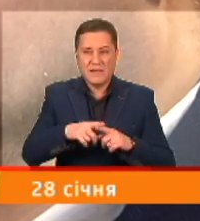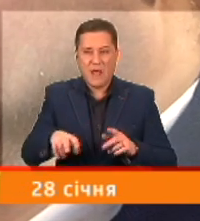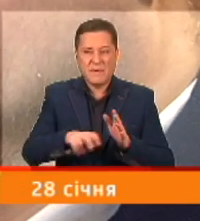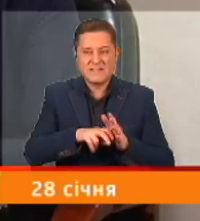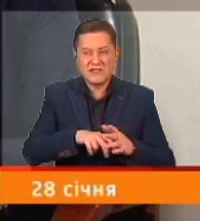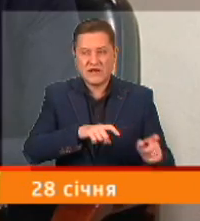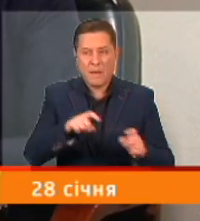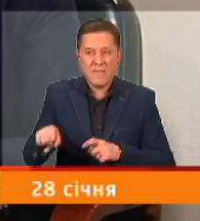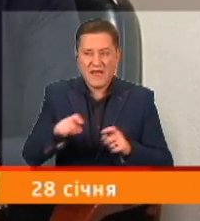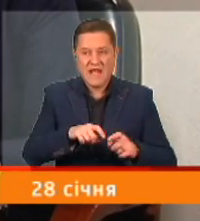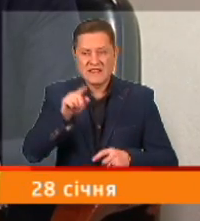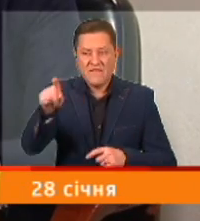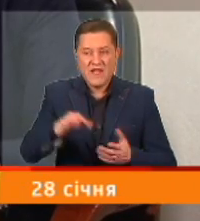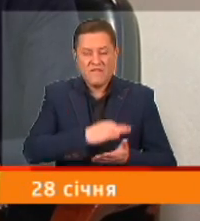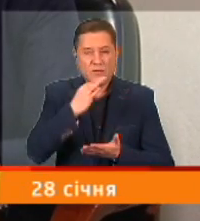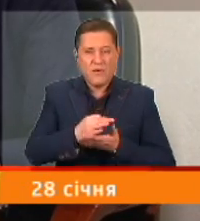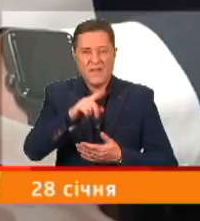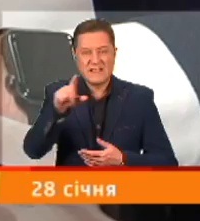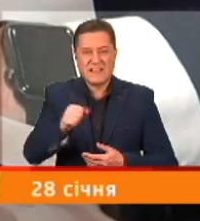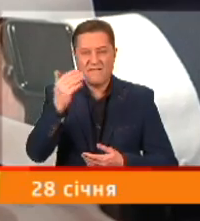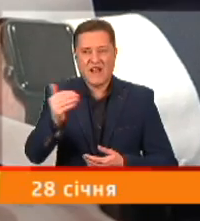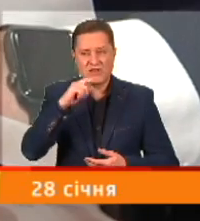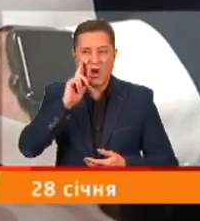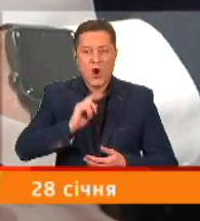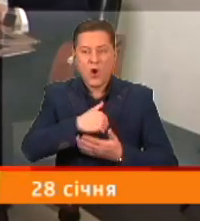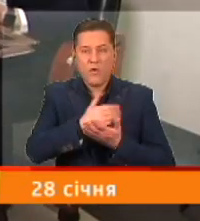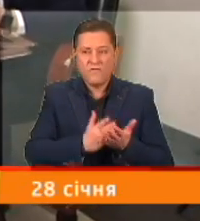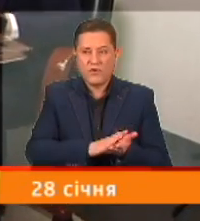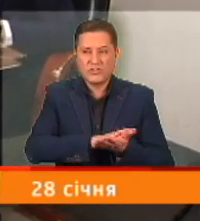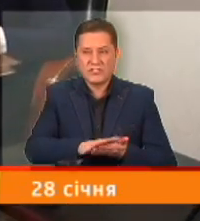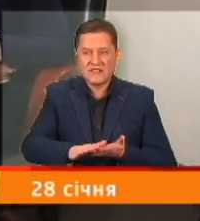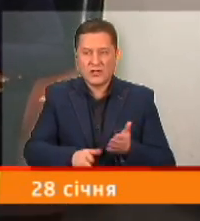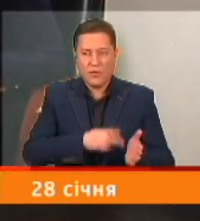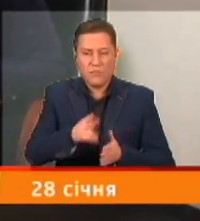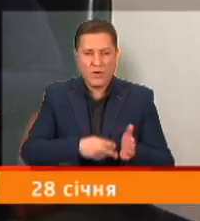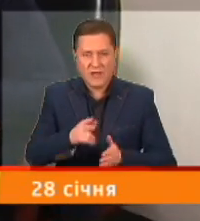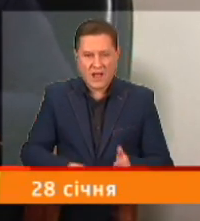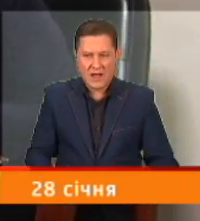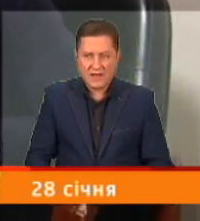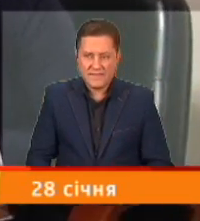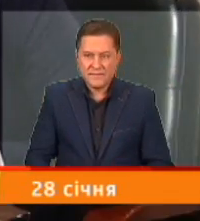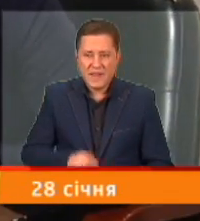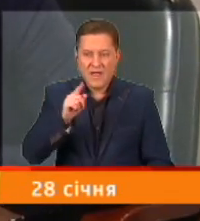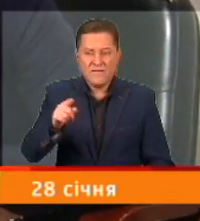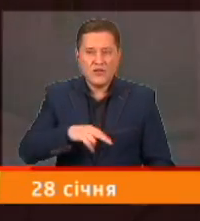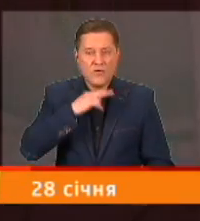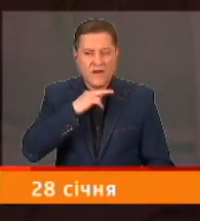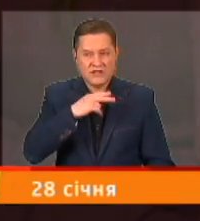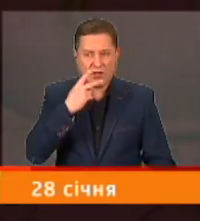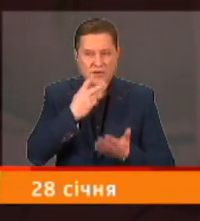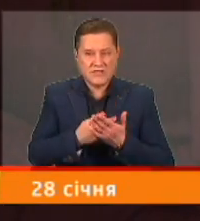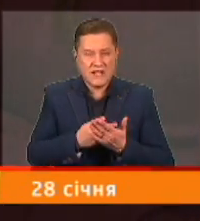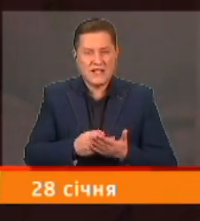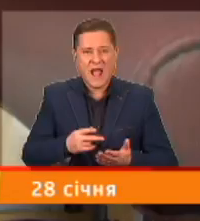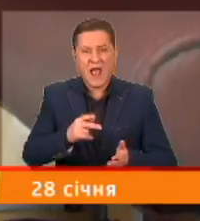пасажирських перевезень. Це він відповідає за ваш комфорт і чистоту у потягах. Бачите, яка в мене рука? Він уважно розглядає кадри з